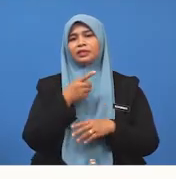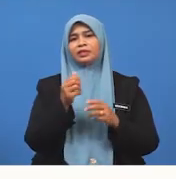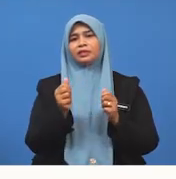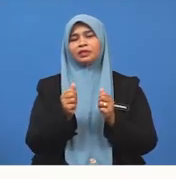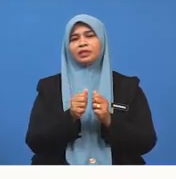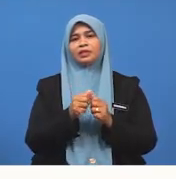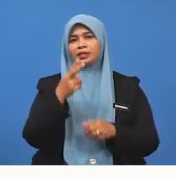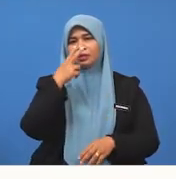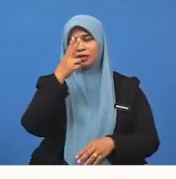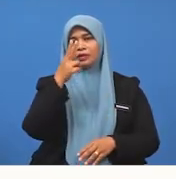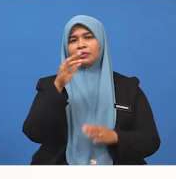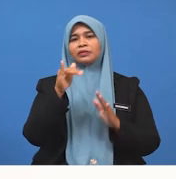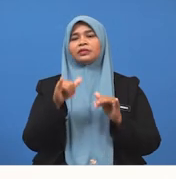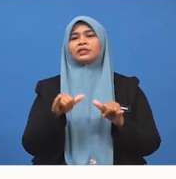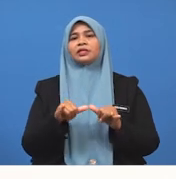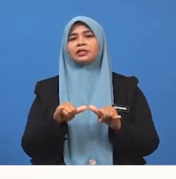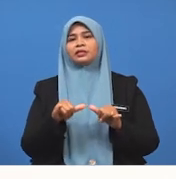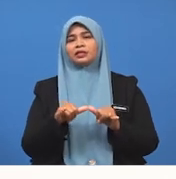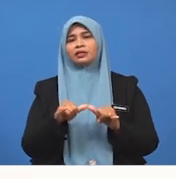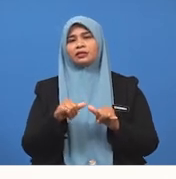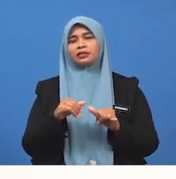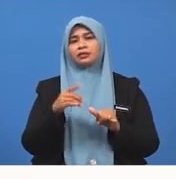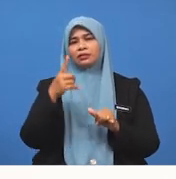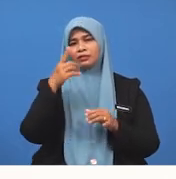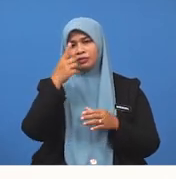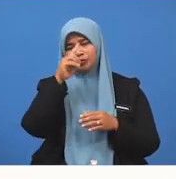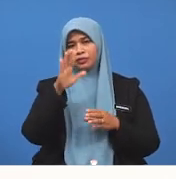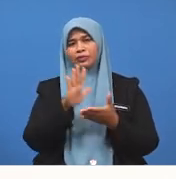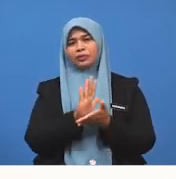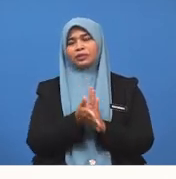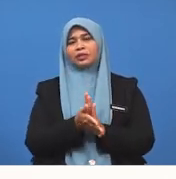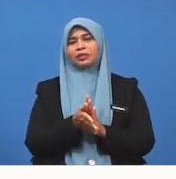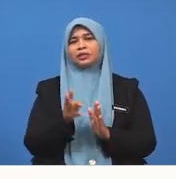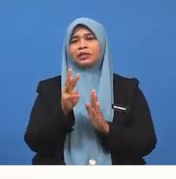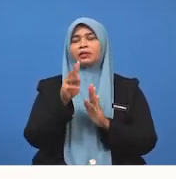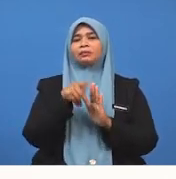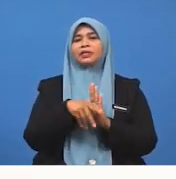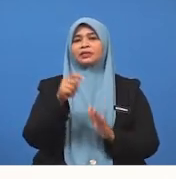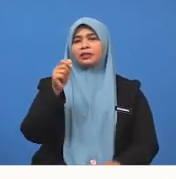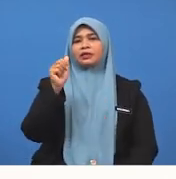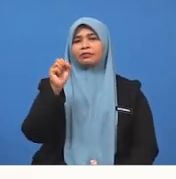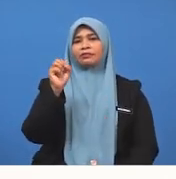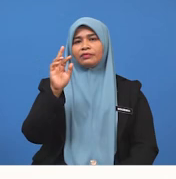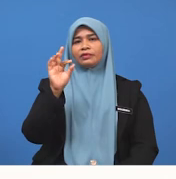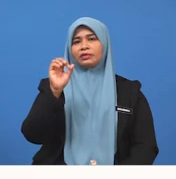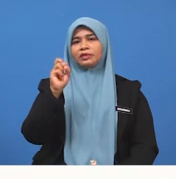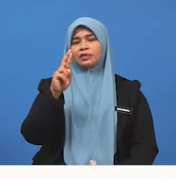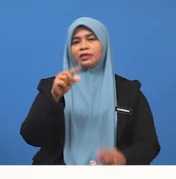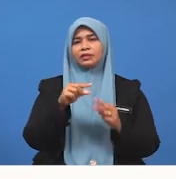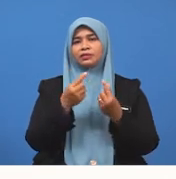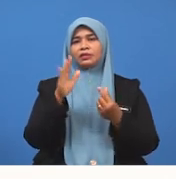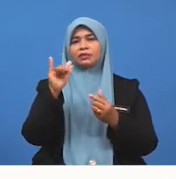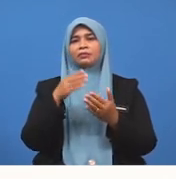syarat-syarat yang mesti dipenuhi untuk menjadi seorang penafsir al-qur'an yang baik pertama